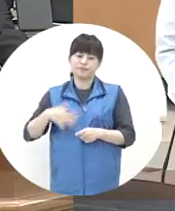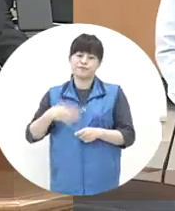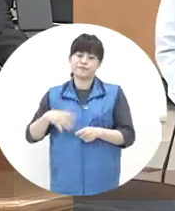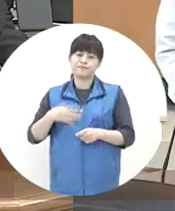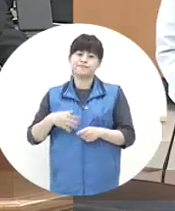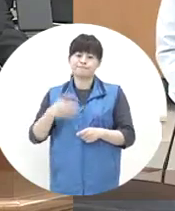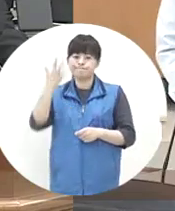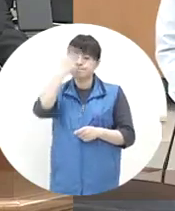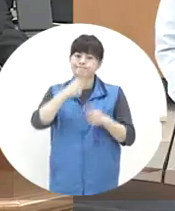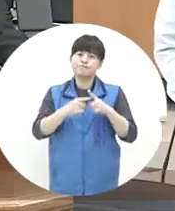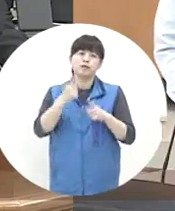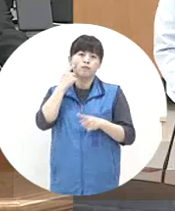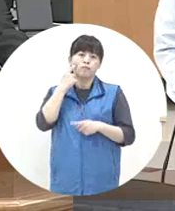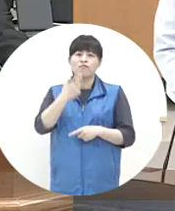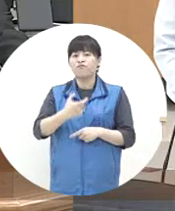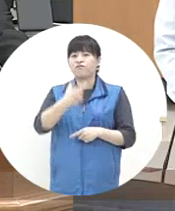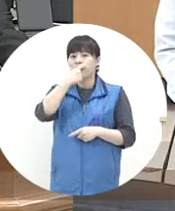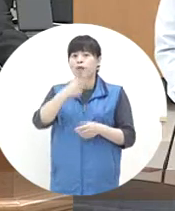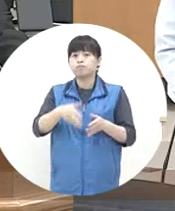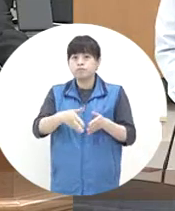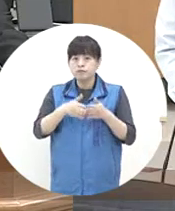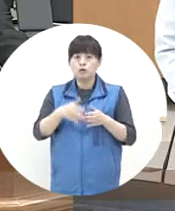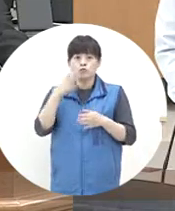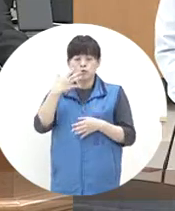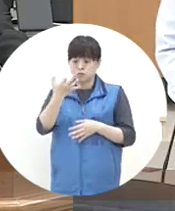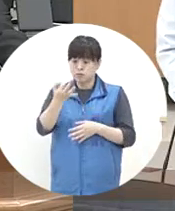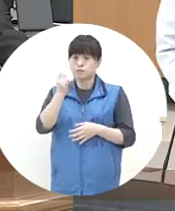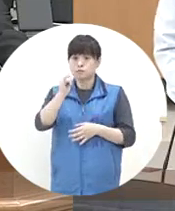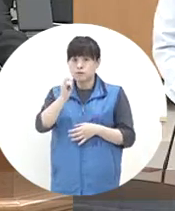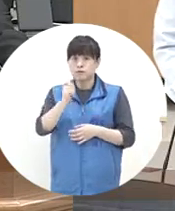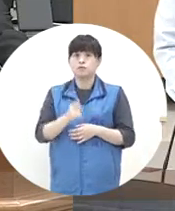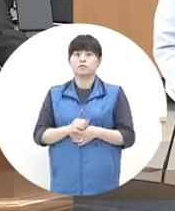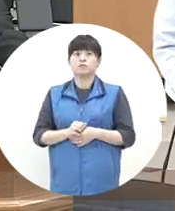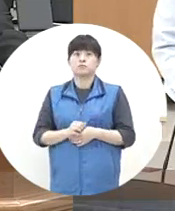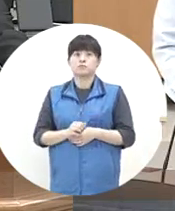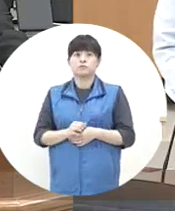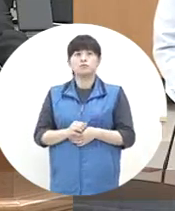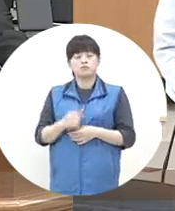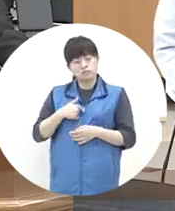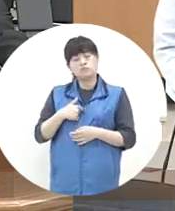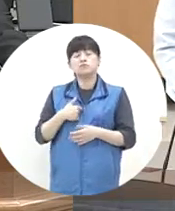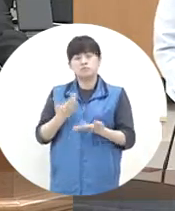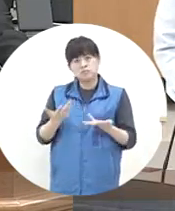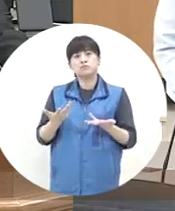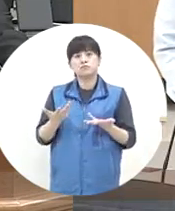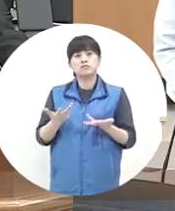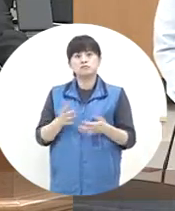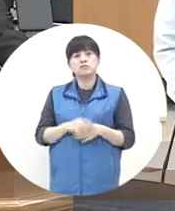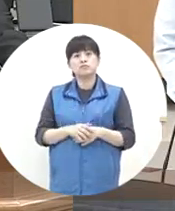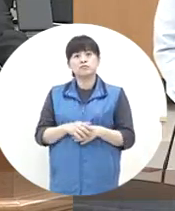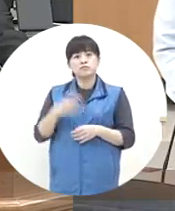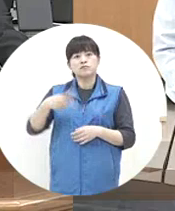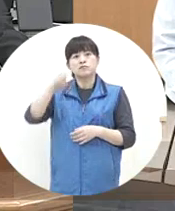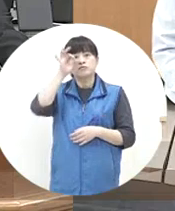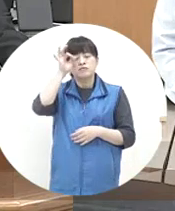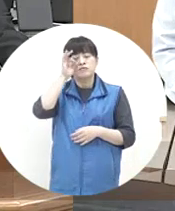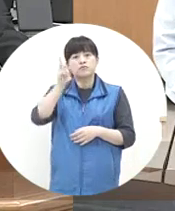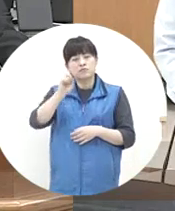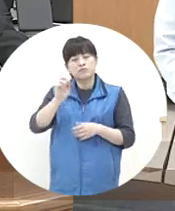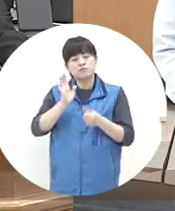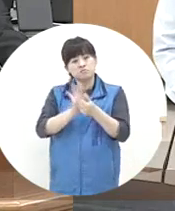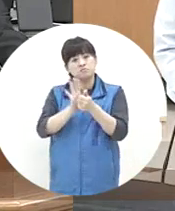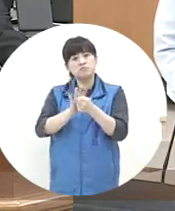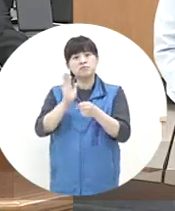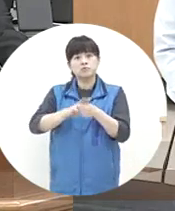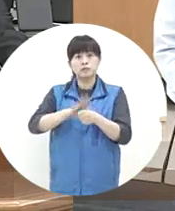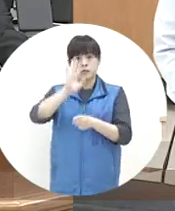老人家装假牙，如果在经费允许，也许我们可以来看看怎么一个做法。不